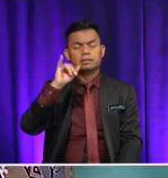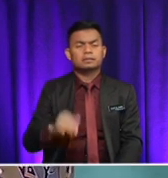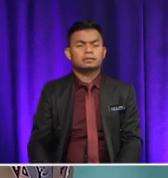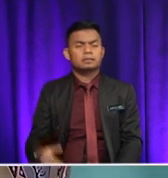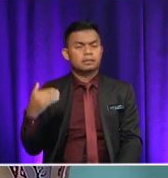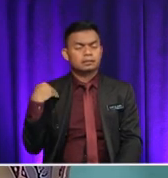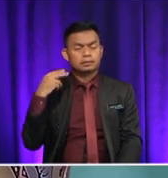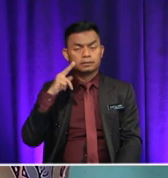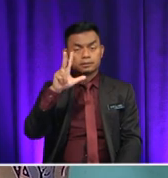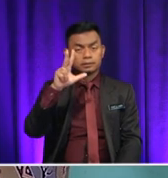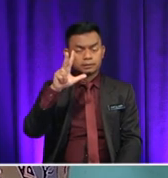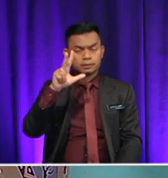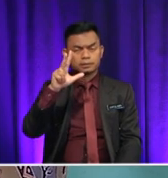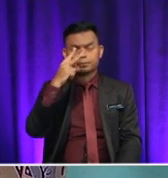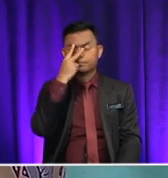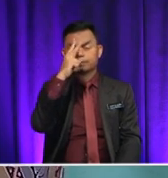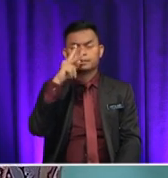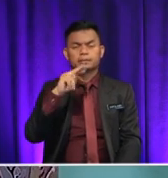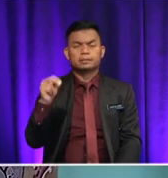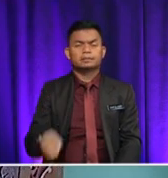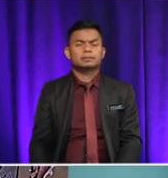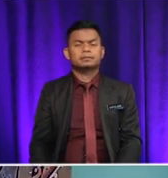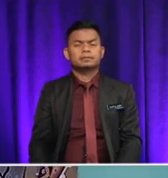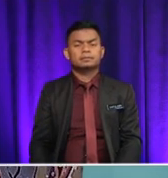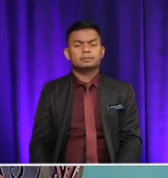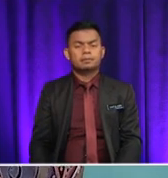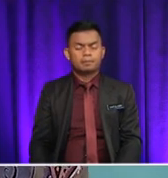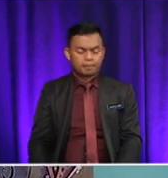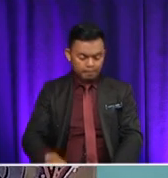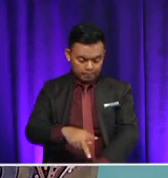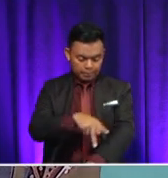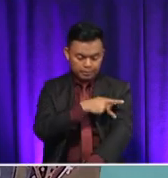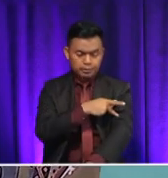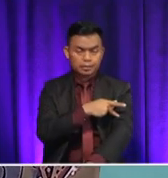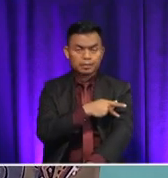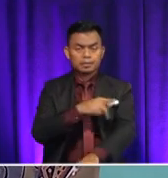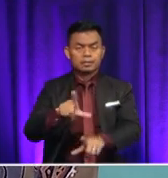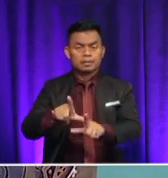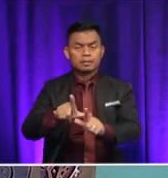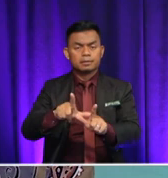ada tiga panjang lebar dan ke dalam air tiga dimensi oke